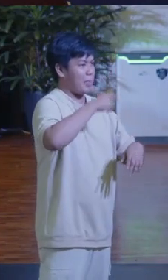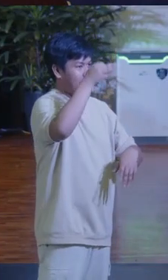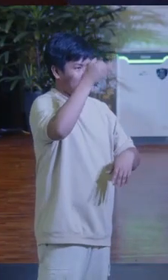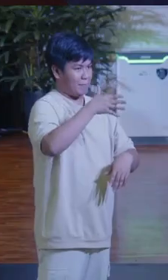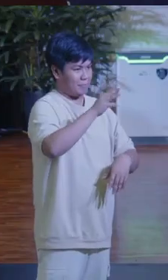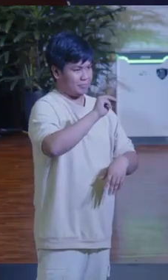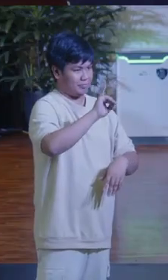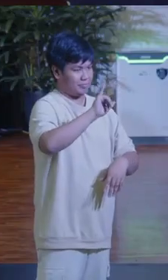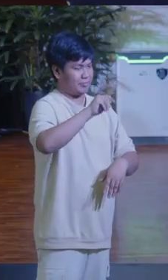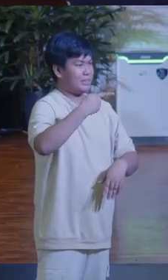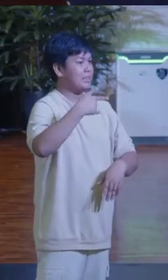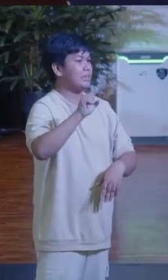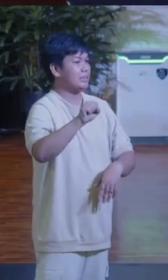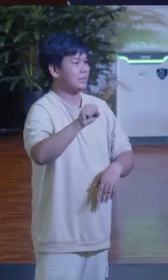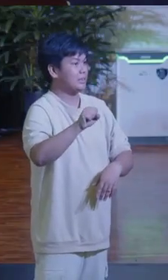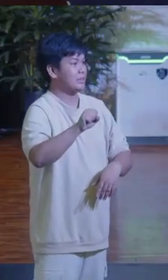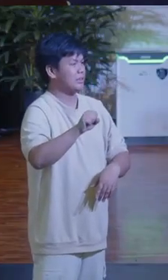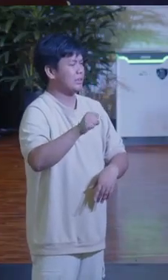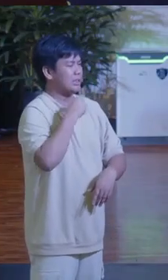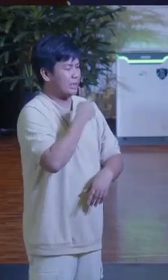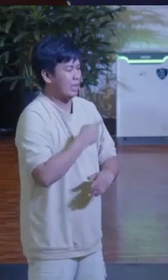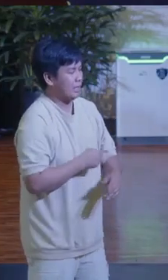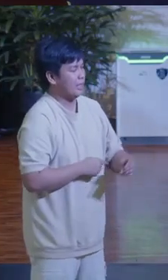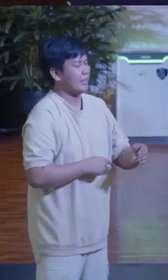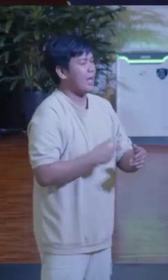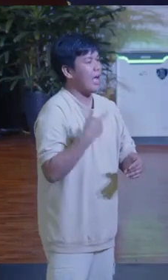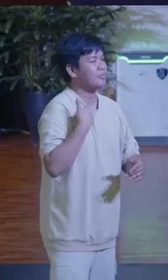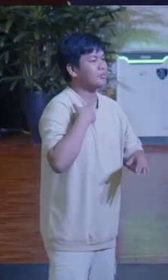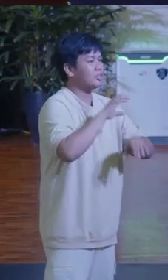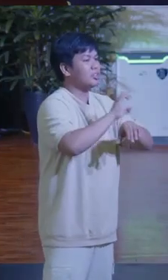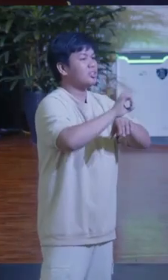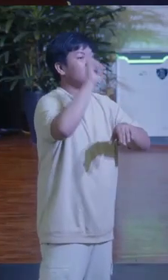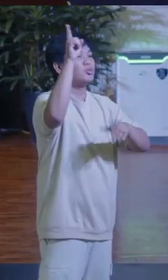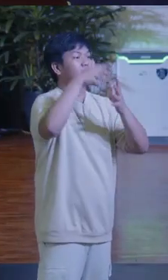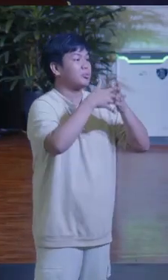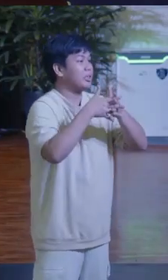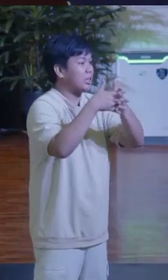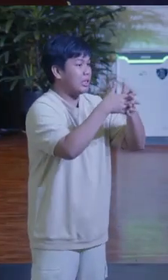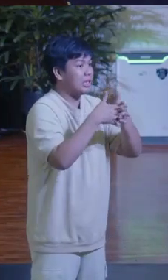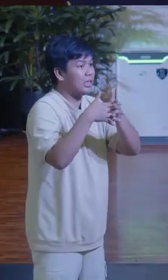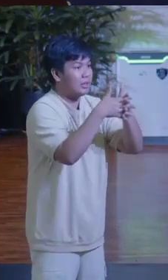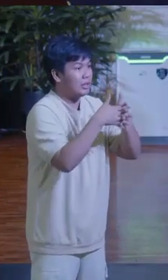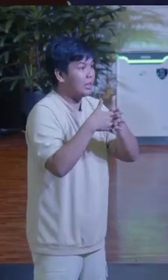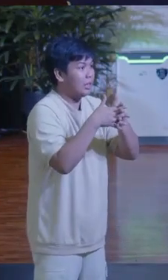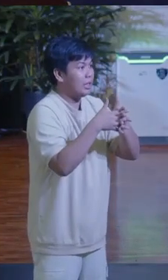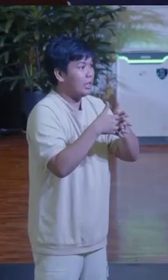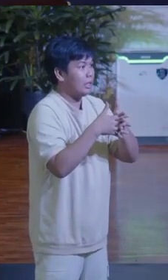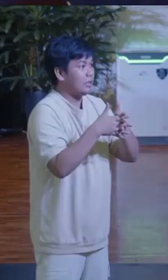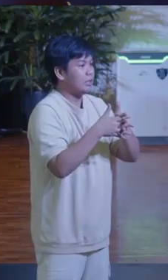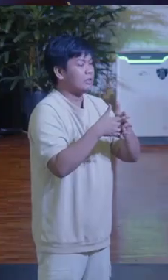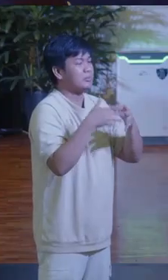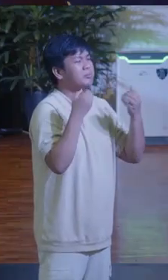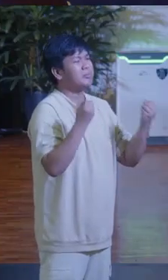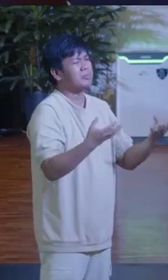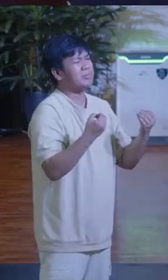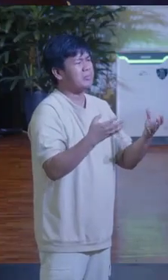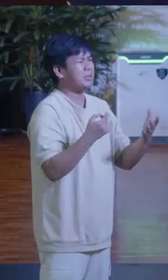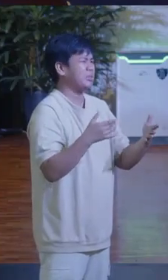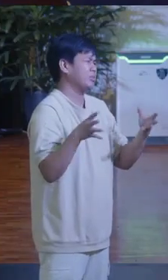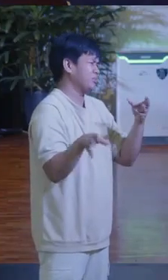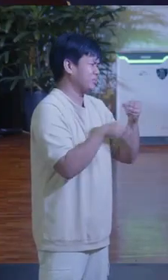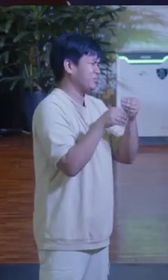kahit nagaling sa Hillsong, sa Bethel, o sa Elevation, mga simbahan na